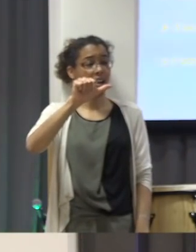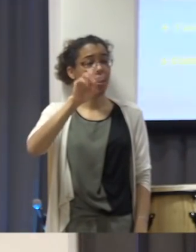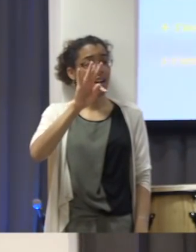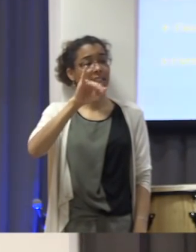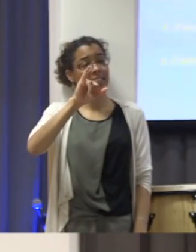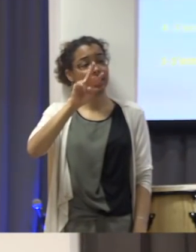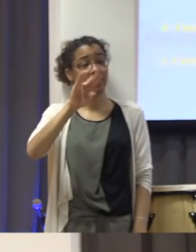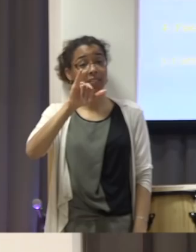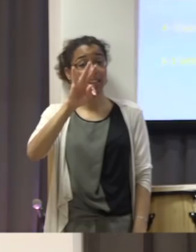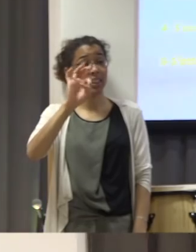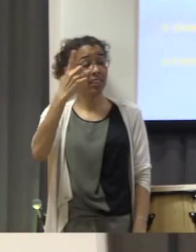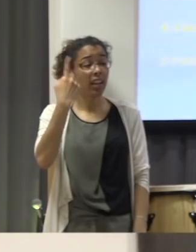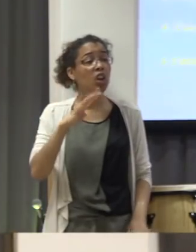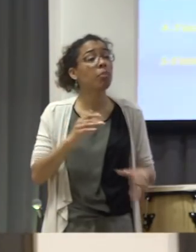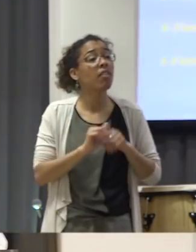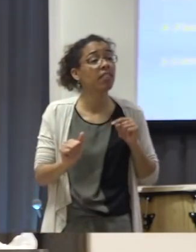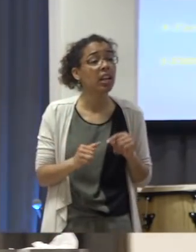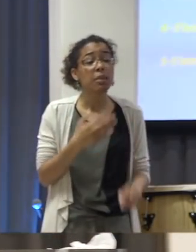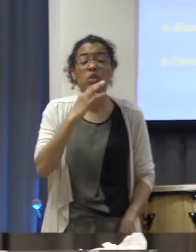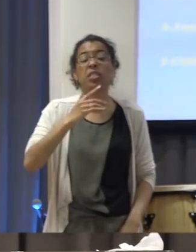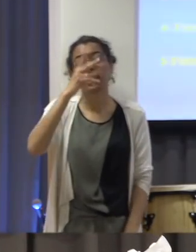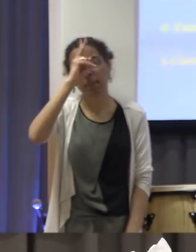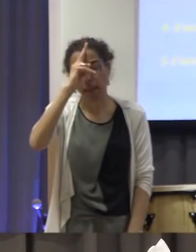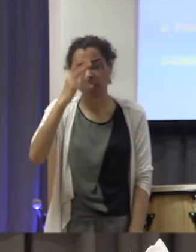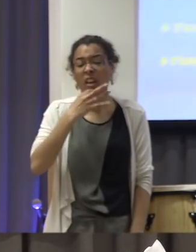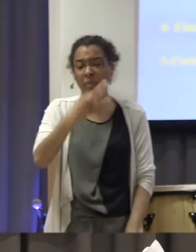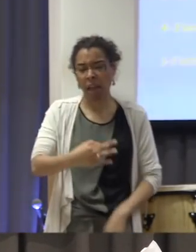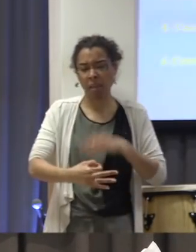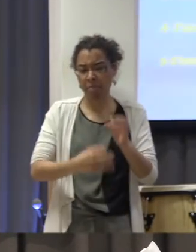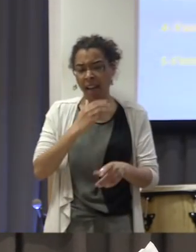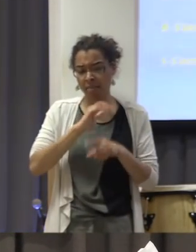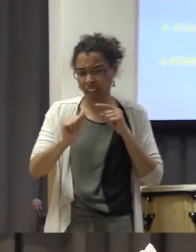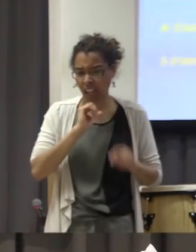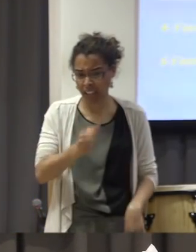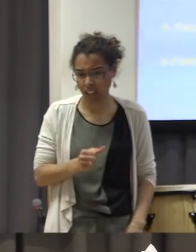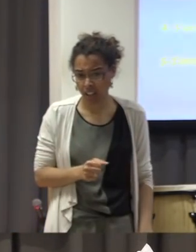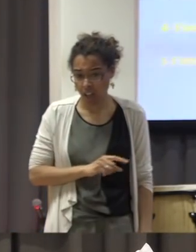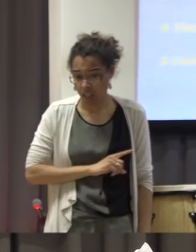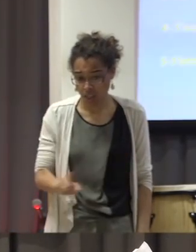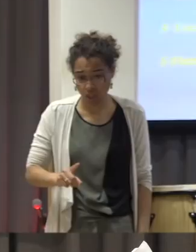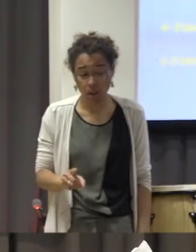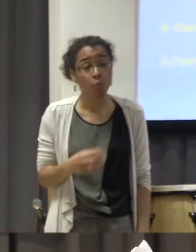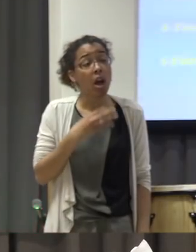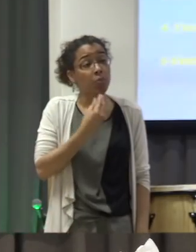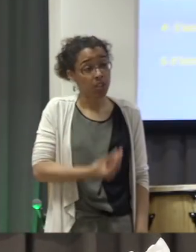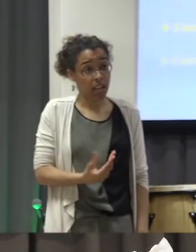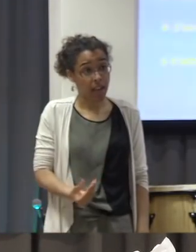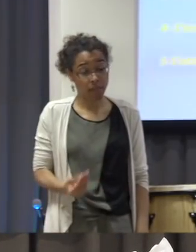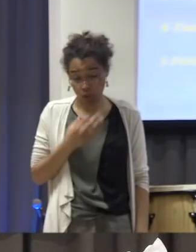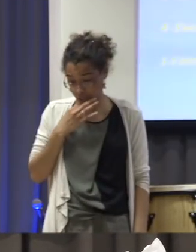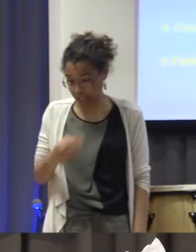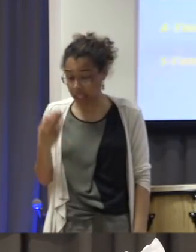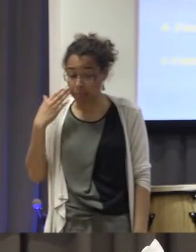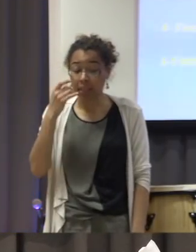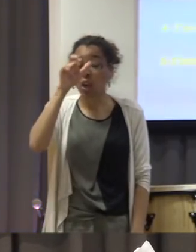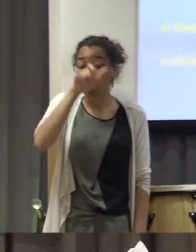fait? Comment, quand on te dit tu es bête, tu ne peux rien? Non, les mots là, je les dis à mes enfants quand ils grandissaient. Je dis, si